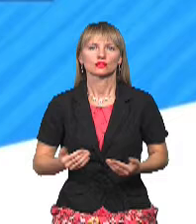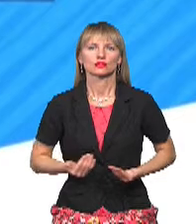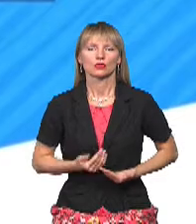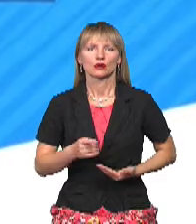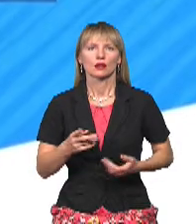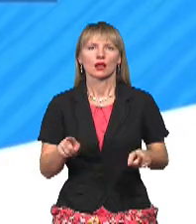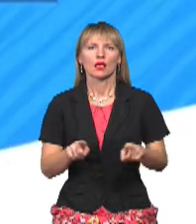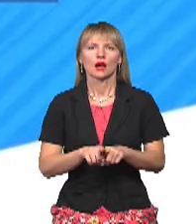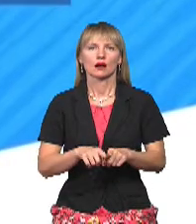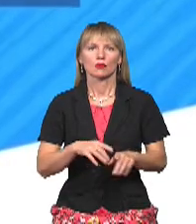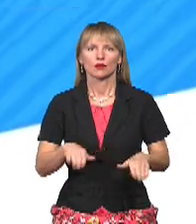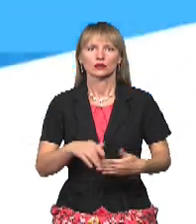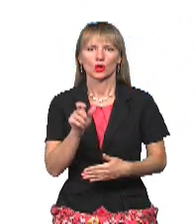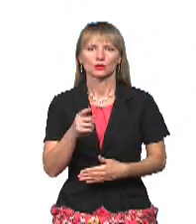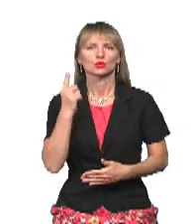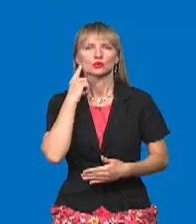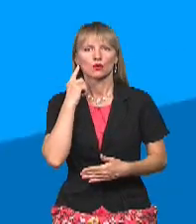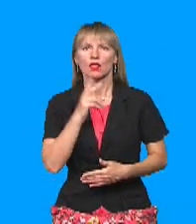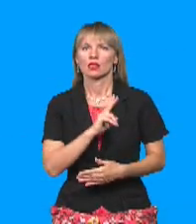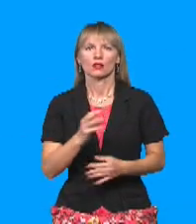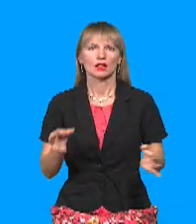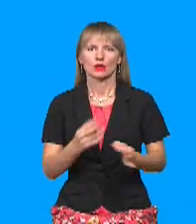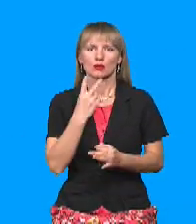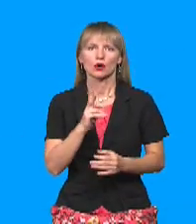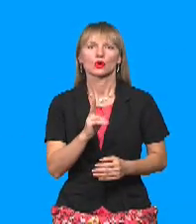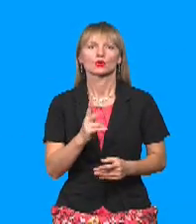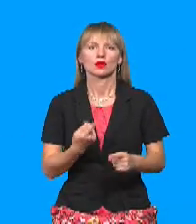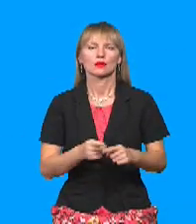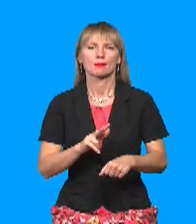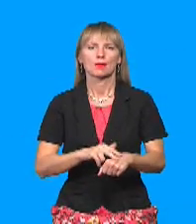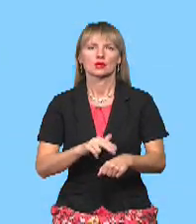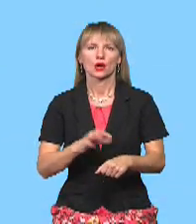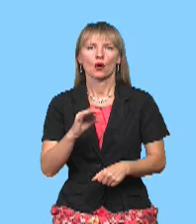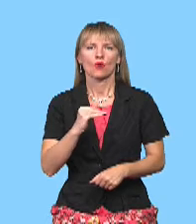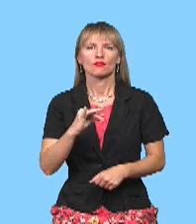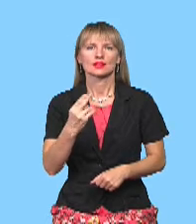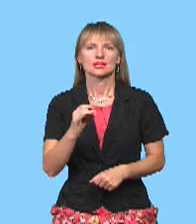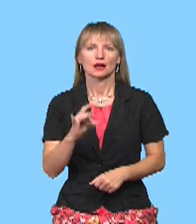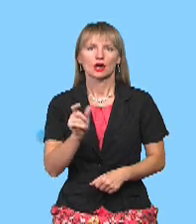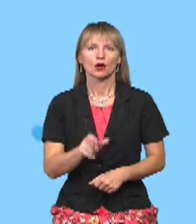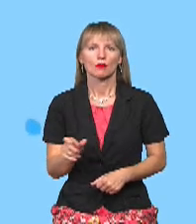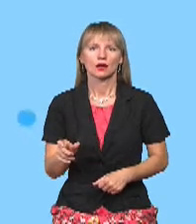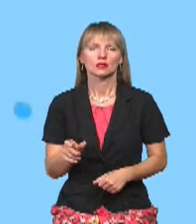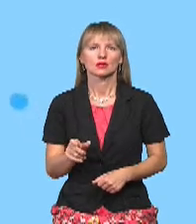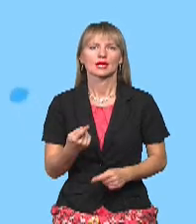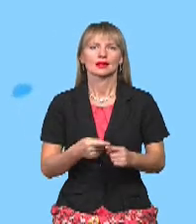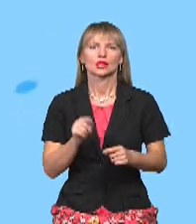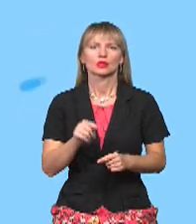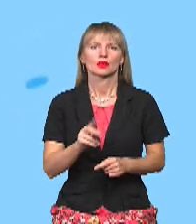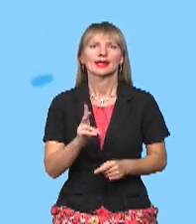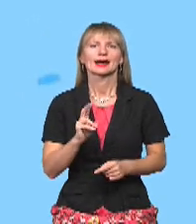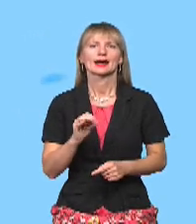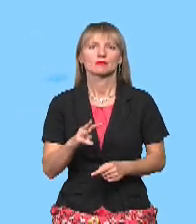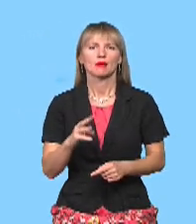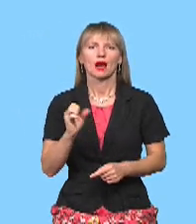людина. Чути-чули, але ніхто ніколи не бачив. Так хто такий поліцейський офіцер громади? Поліцейський офіцер громади – це той, ким Андрій